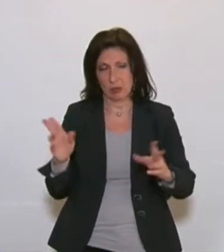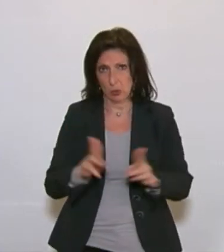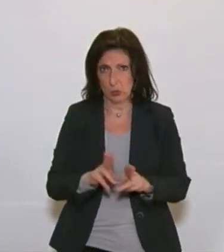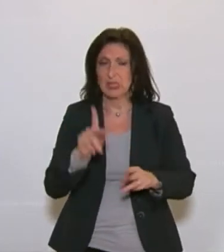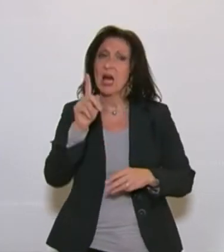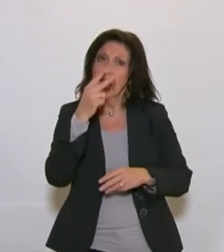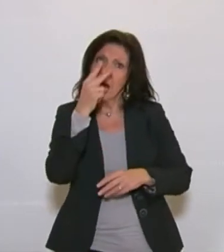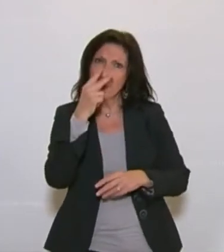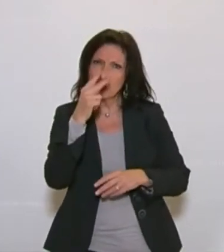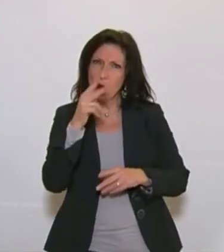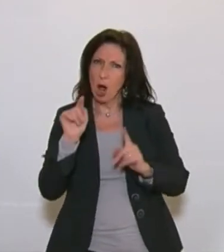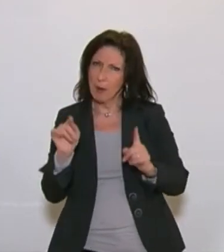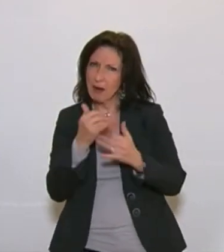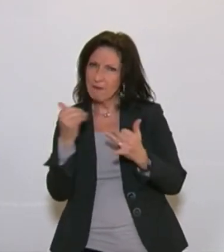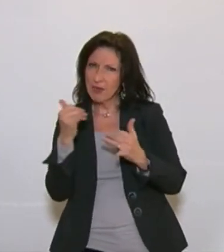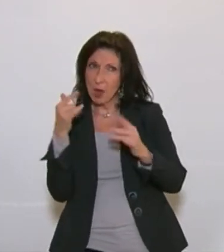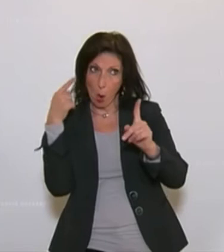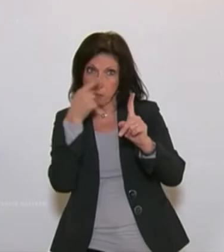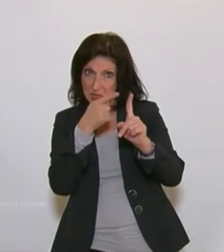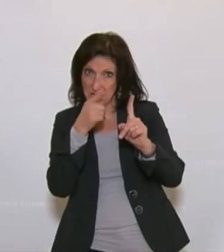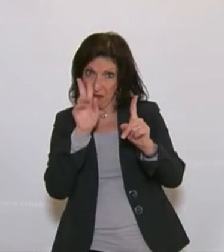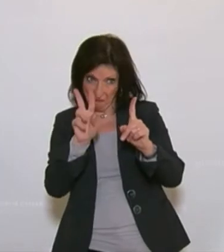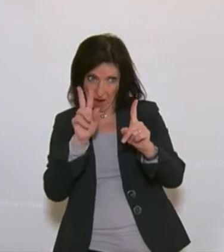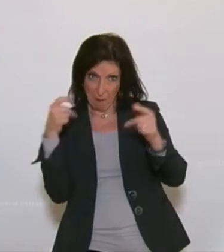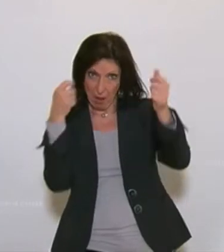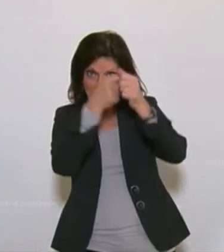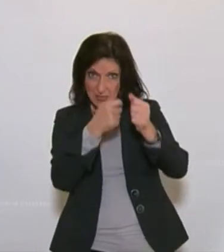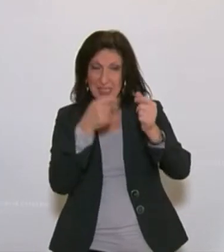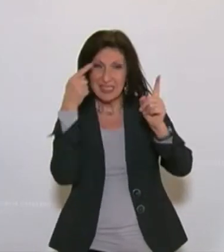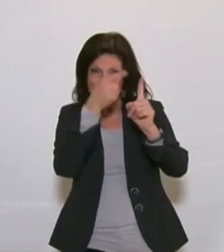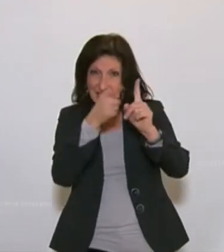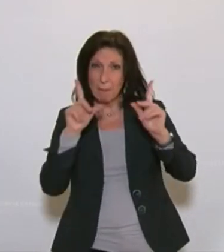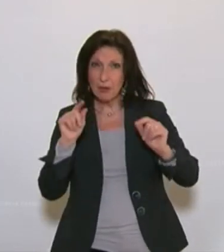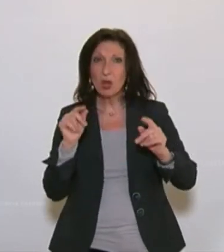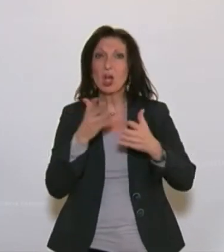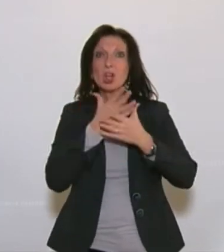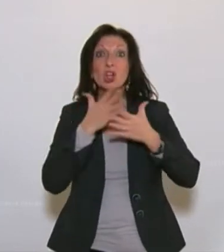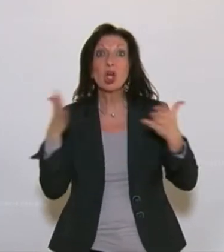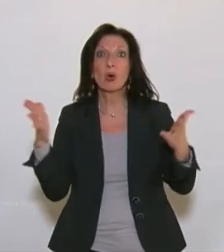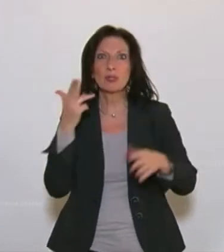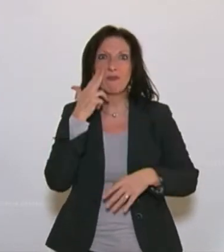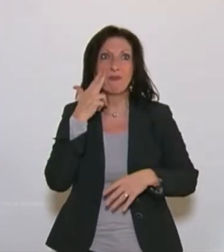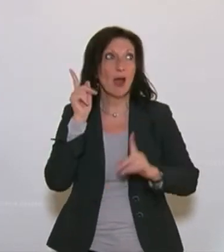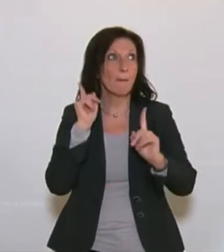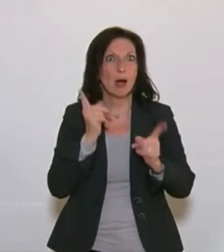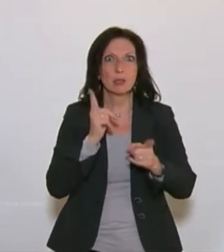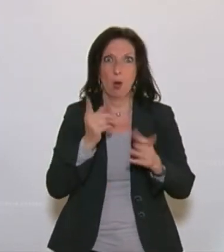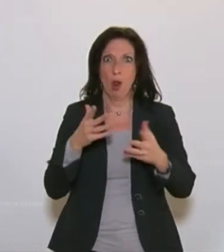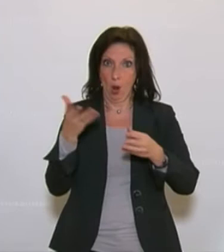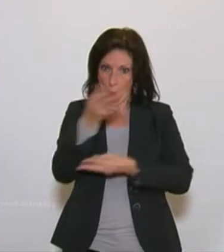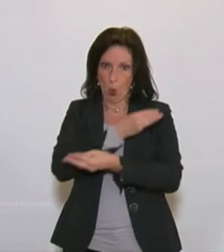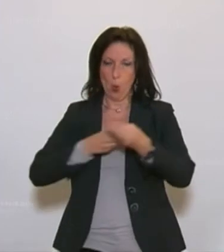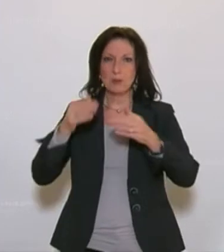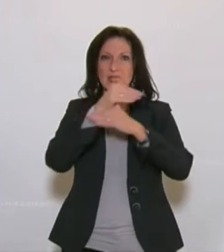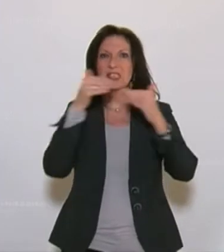schauen wir uns einmal die Zielgerichtetheit an. Zielgerichtet würde bedeuten, dass man wirklich die Großen erwischt. Wir haben jetzt hier eine Umsatzgrenze von